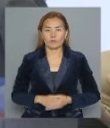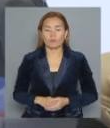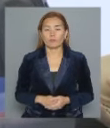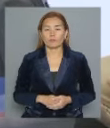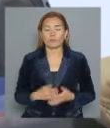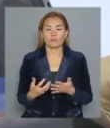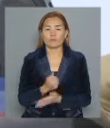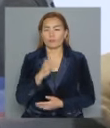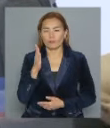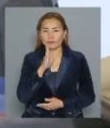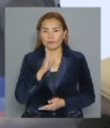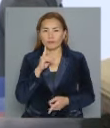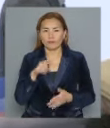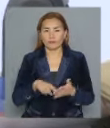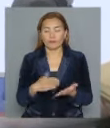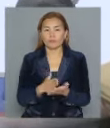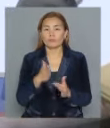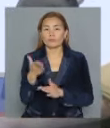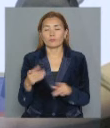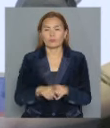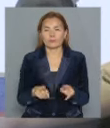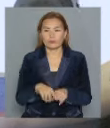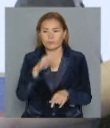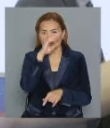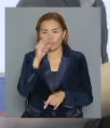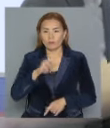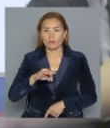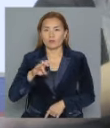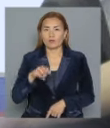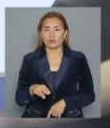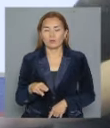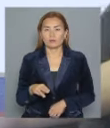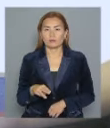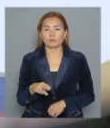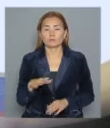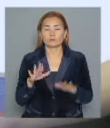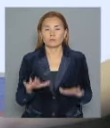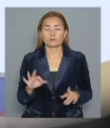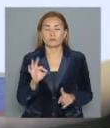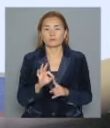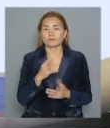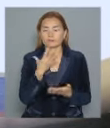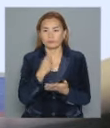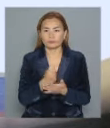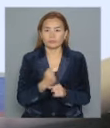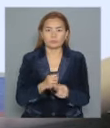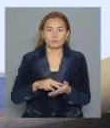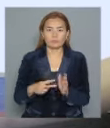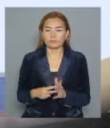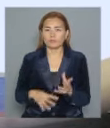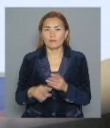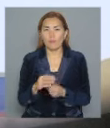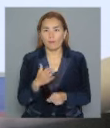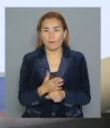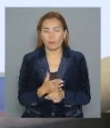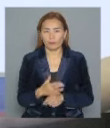сенімдерін ақтаймыз деген ойдам. Алдағы уақытта Аманат партиясының өзінің алға қойған мақсаттары бар, жобалары бар, соған